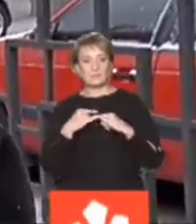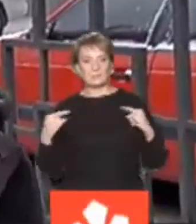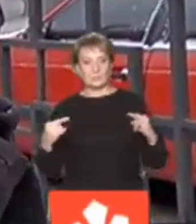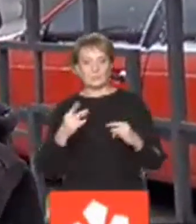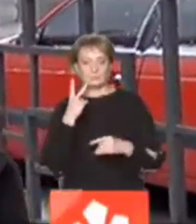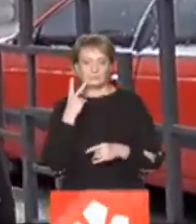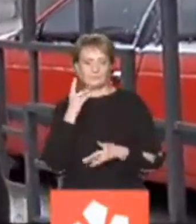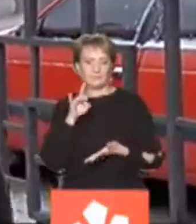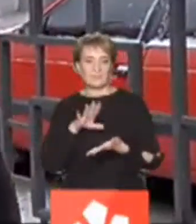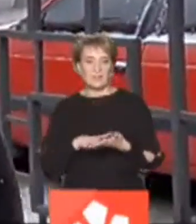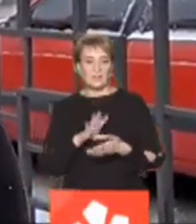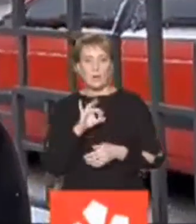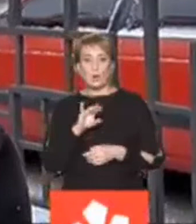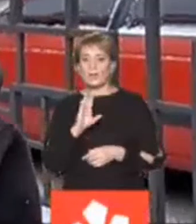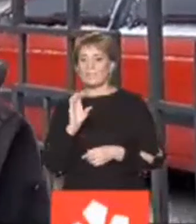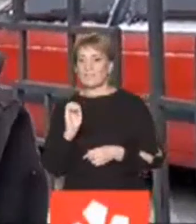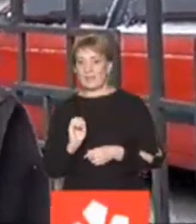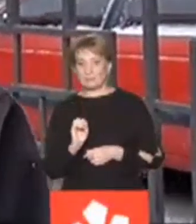як завжди, олів'є,